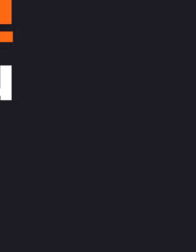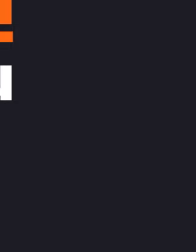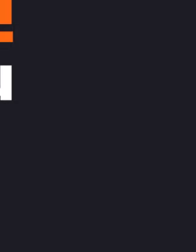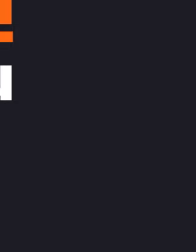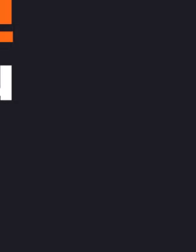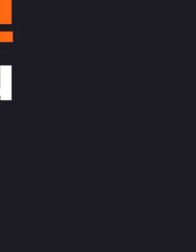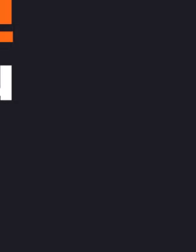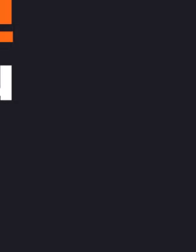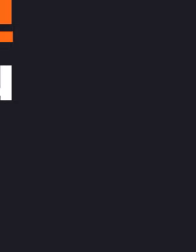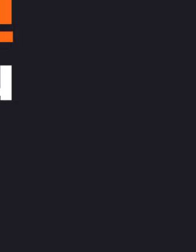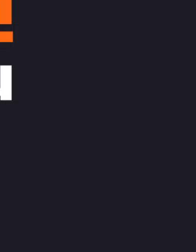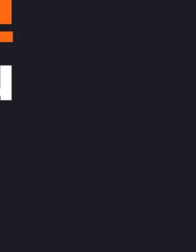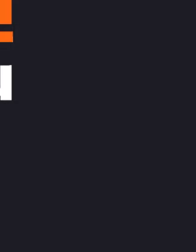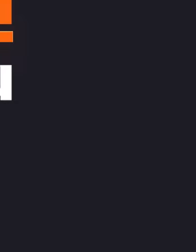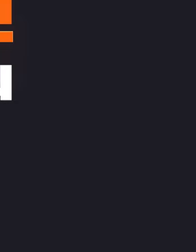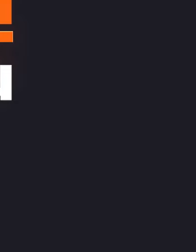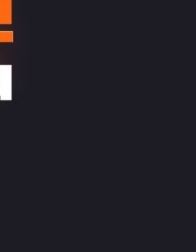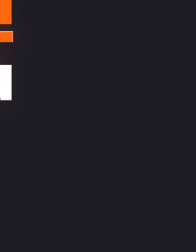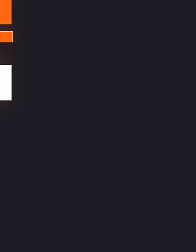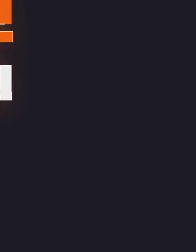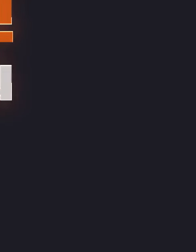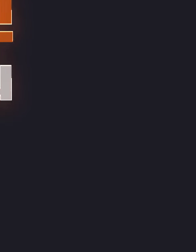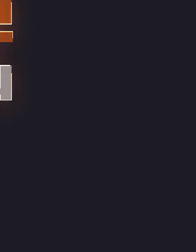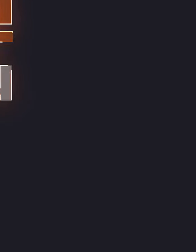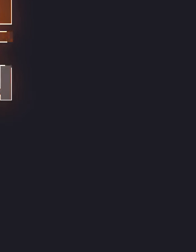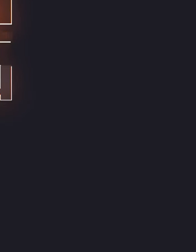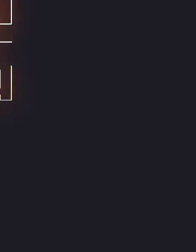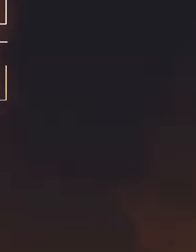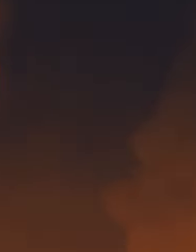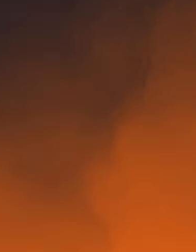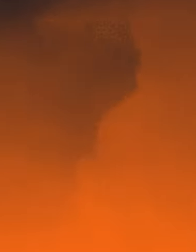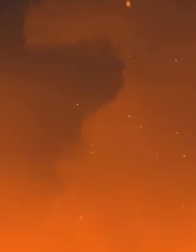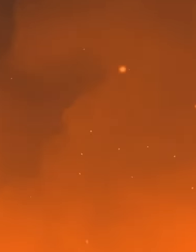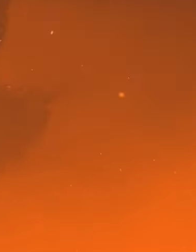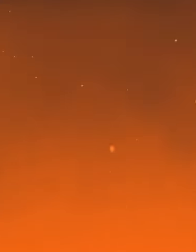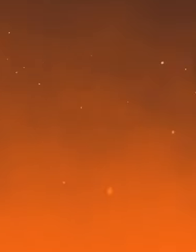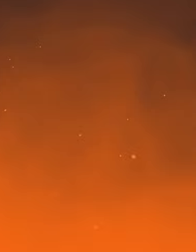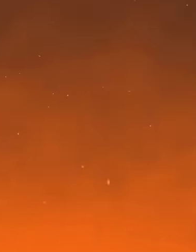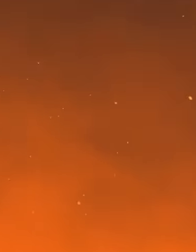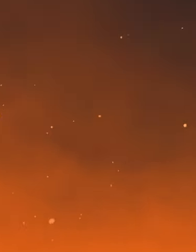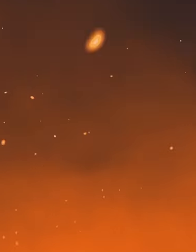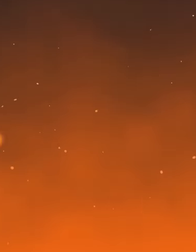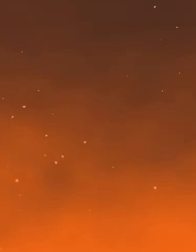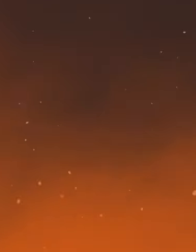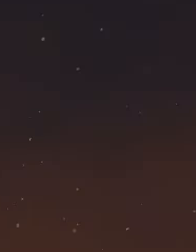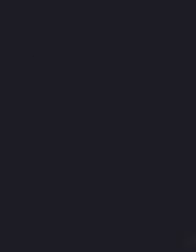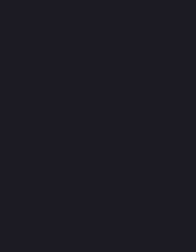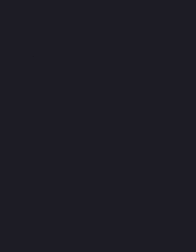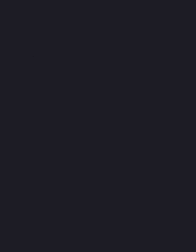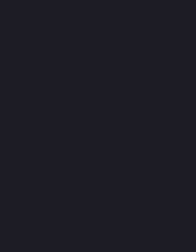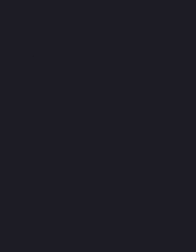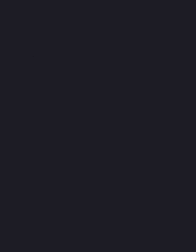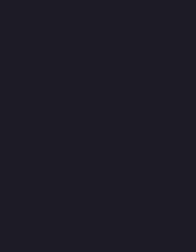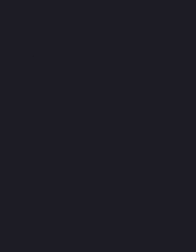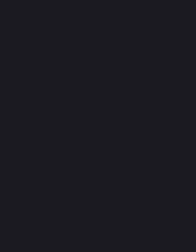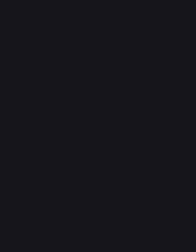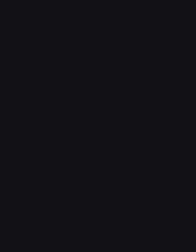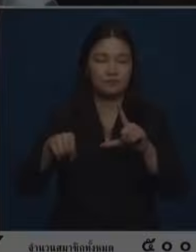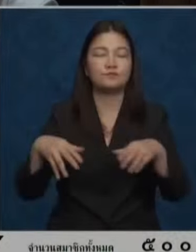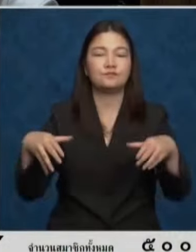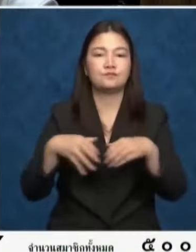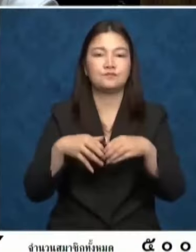เรียนท่านประธานสภาผู้แทนราษฎรที่เคารพผมเราฟังบัณฑิตทกูลผู้แทนราษฎรแบบบัญชีรายชื่อพรรคก้าวไกลสัสุวรรเครือข่ายชาติพันฑ์